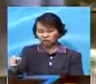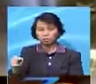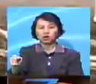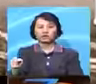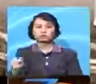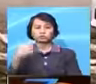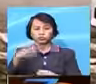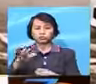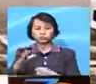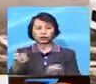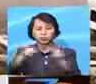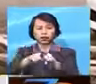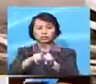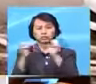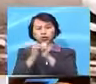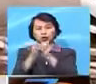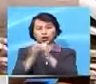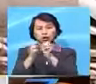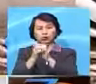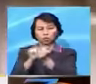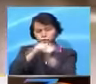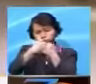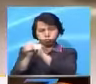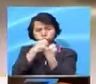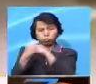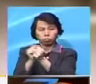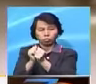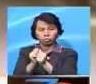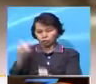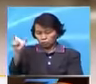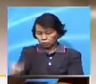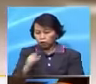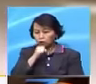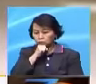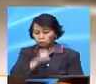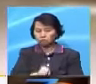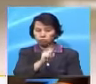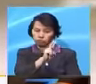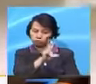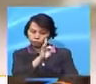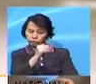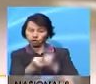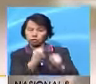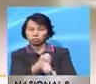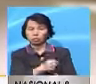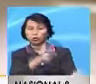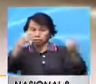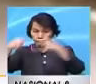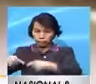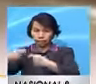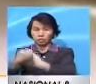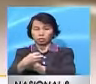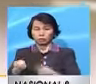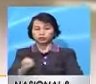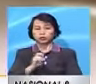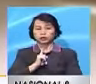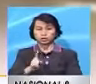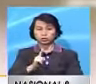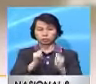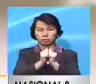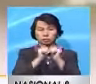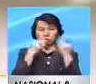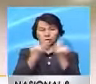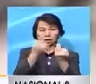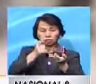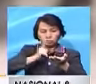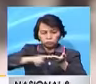suspek selepas berlaku pertengkaran dan pergelutan suspek yang berumur 29 tahun hadir ke pejabat agama bersama keluarganya